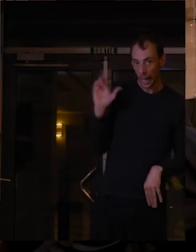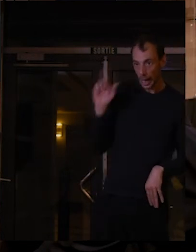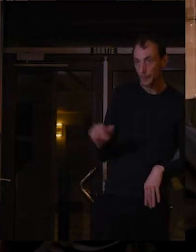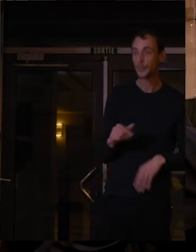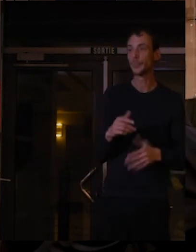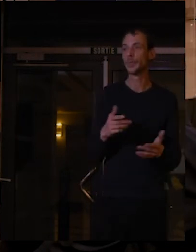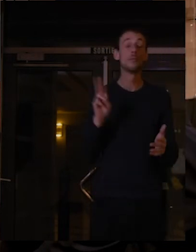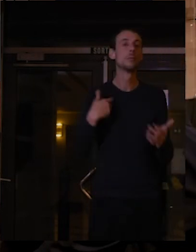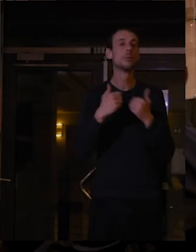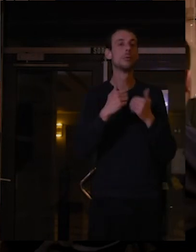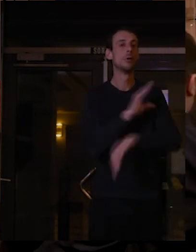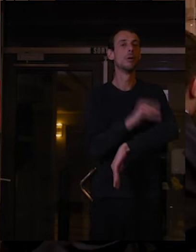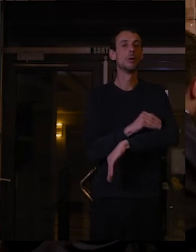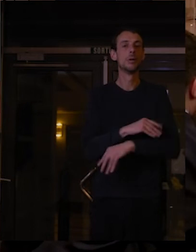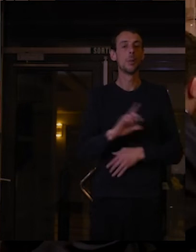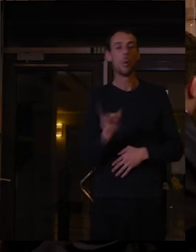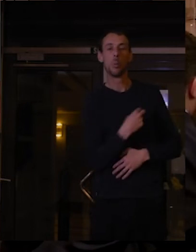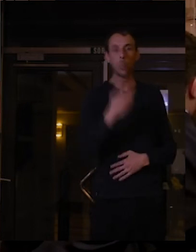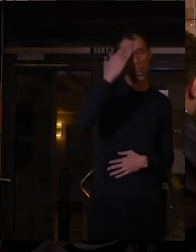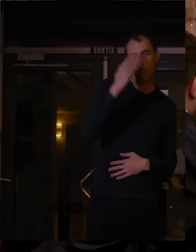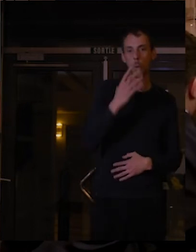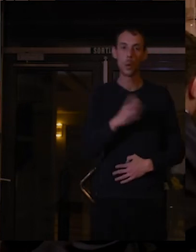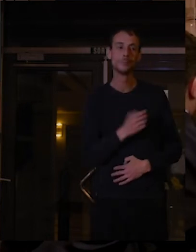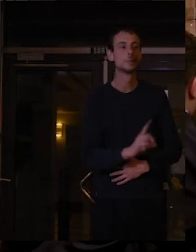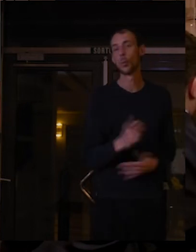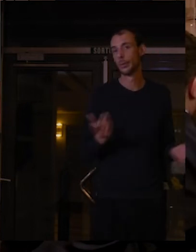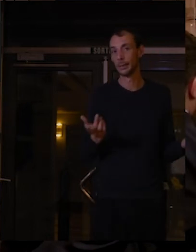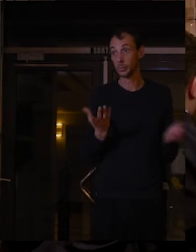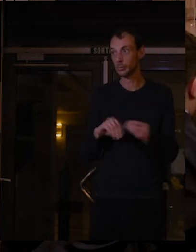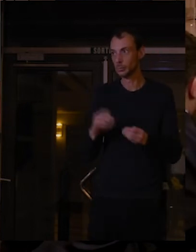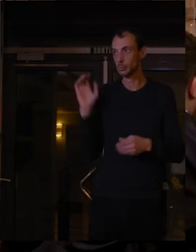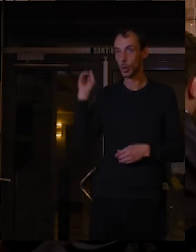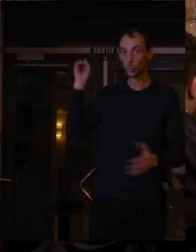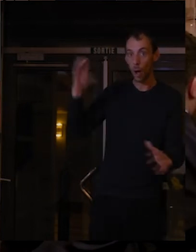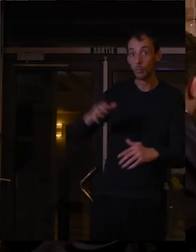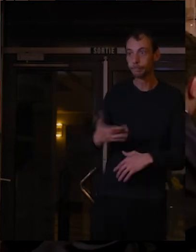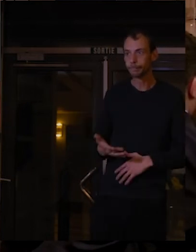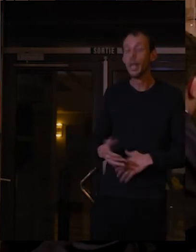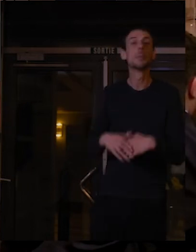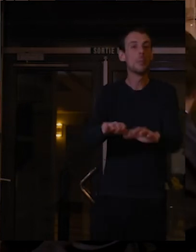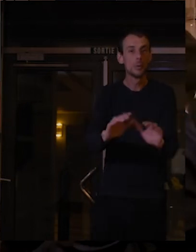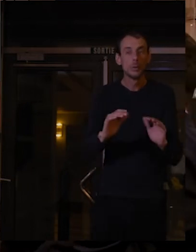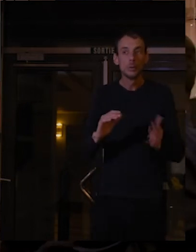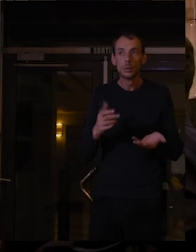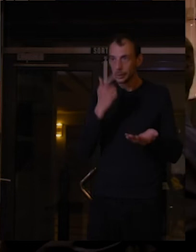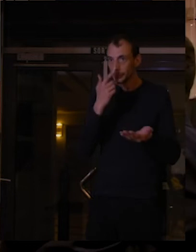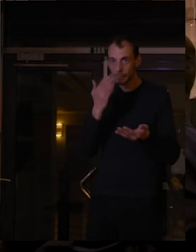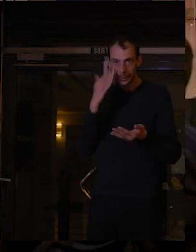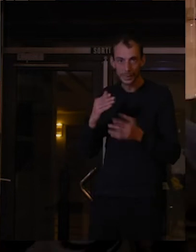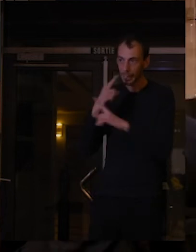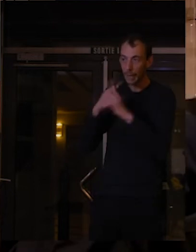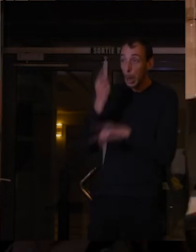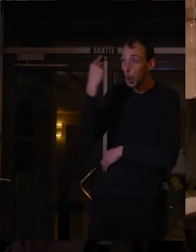pas du hand particulièrement d'ailleurs. Mais je sais que c'est assez anecdotique et que ça serait bien que toutes les fédérations s'en